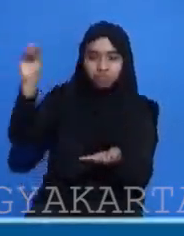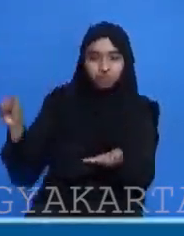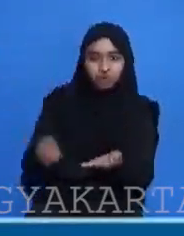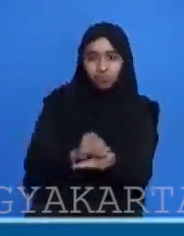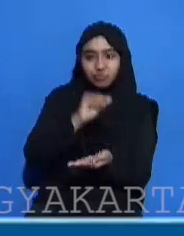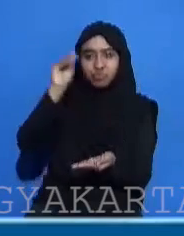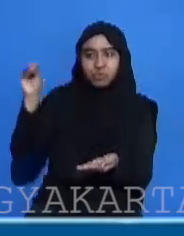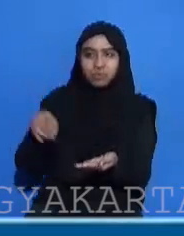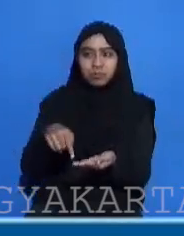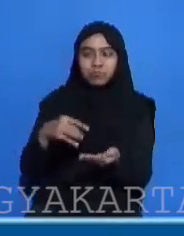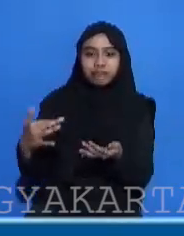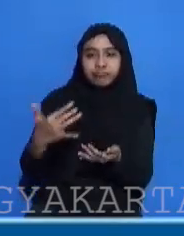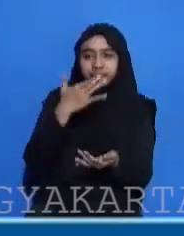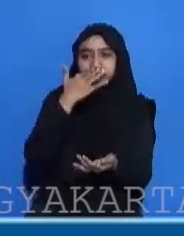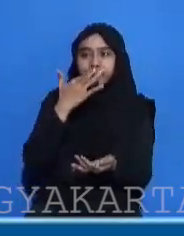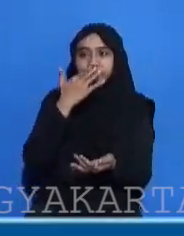oksigen